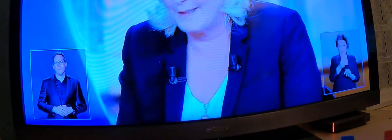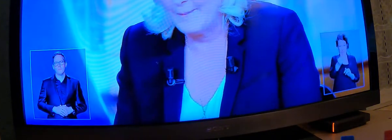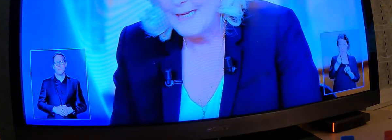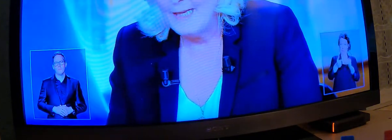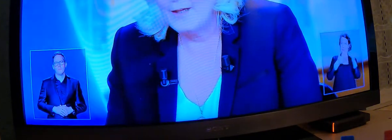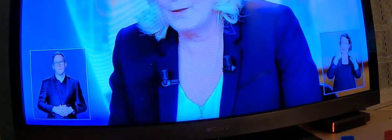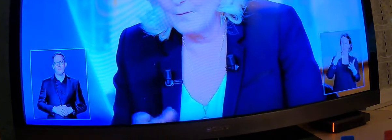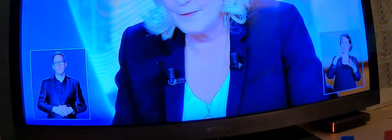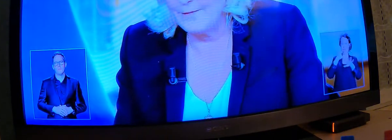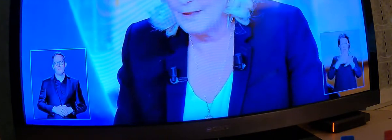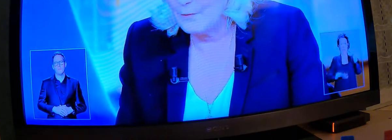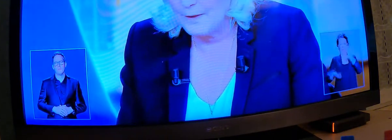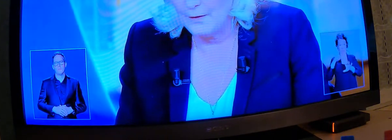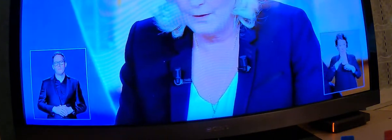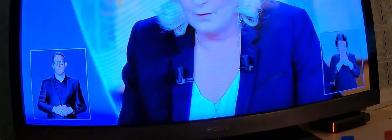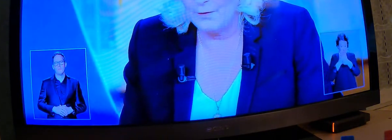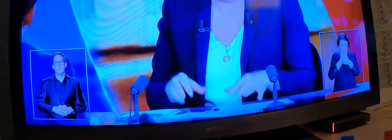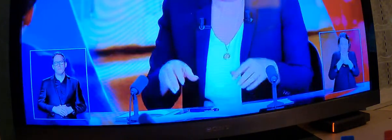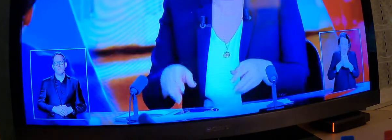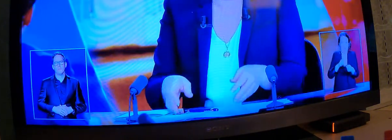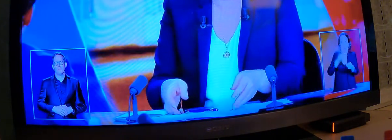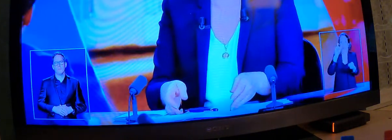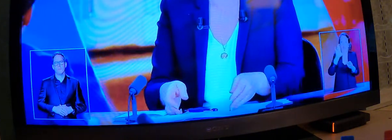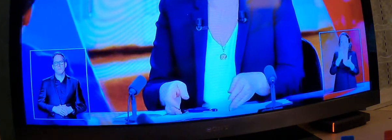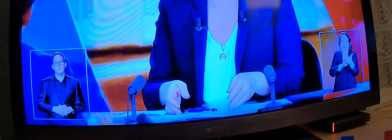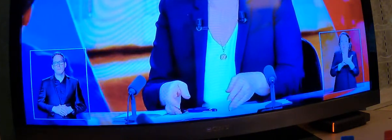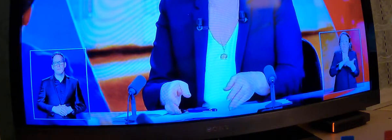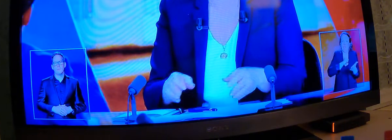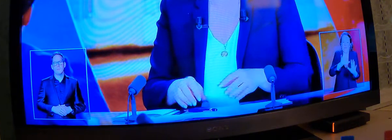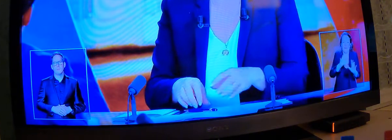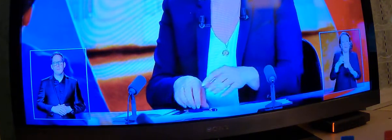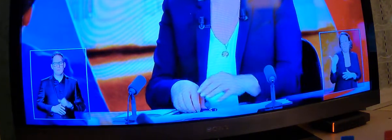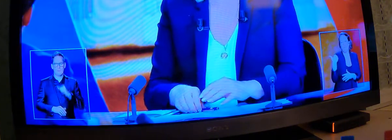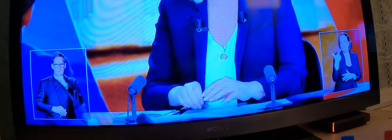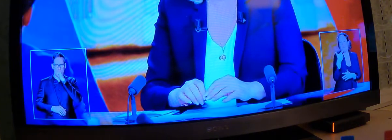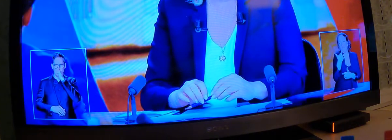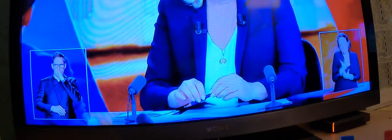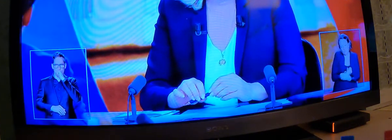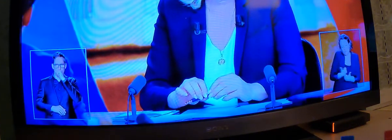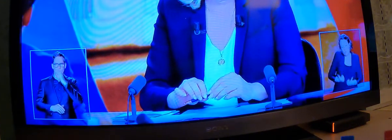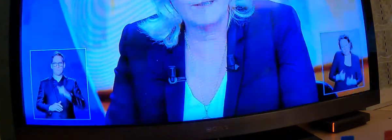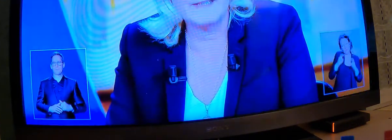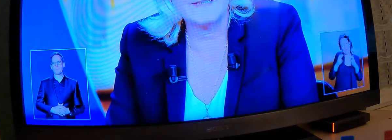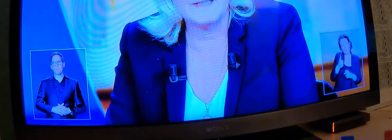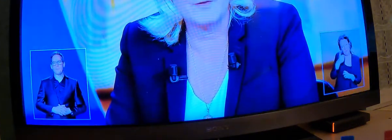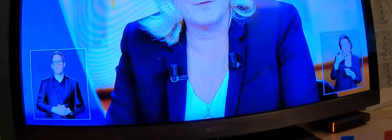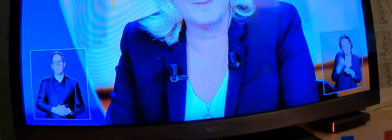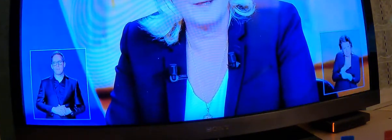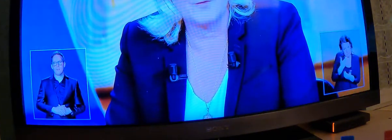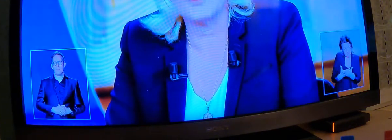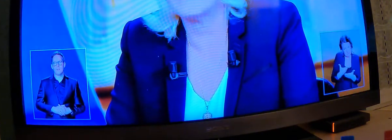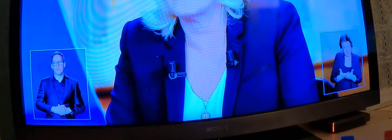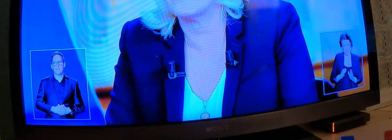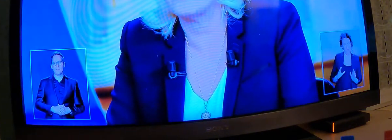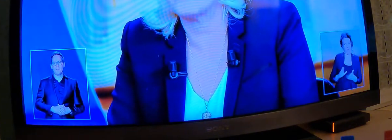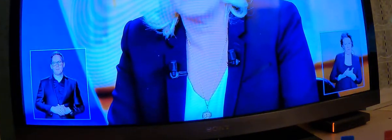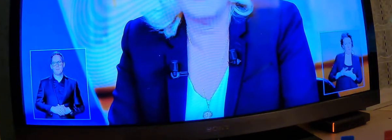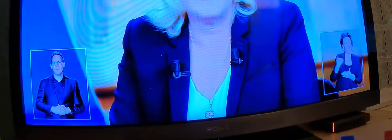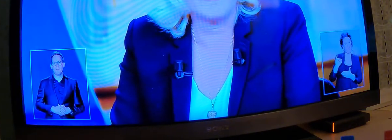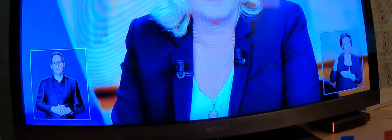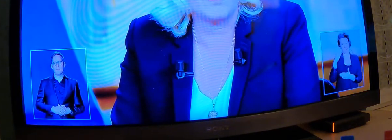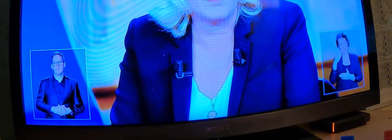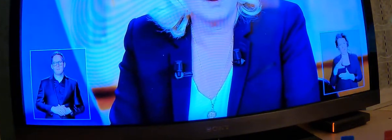il y en a. Vous avez dit tout à l'heure que vous aviez baissé le chômage. Bon, le chômage qui est analysé par le Bureau international